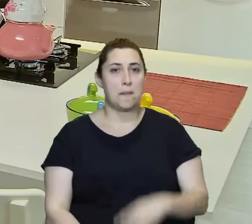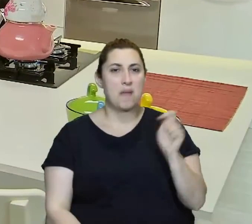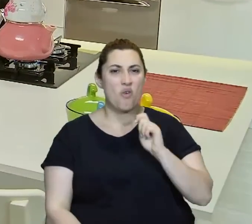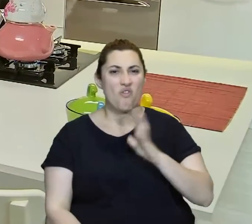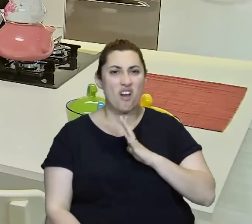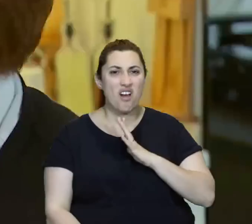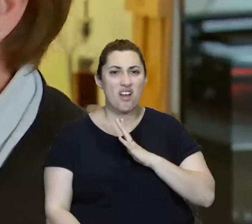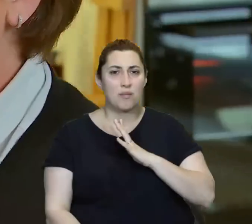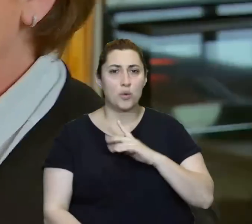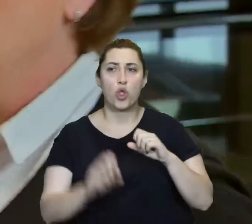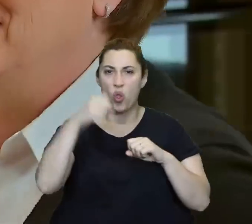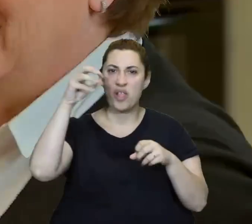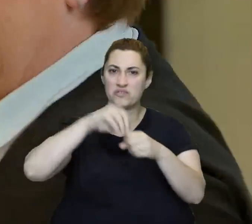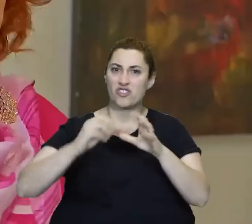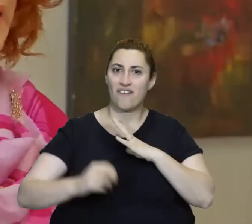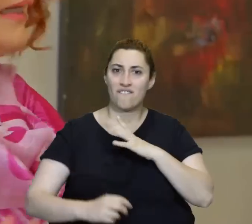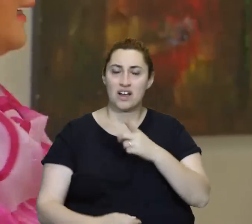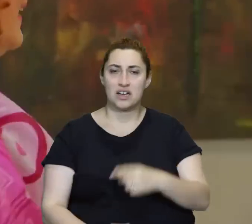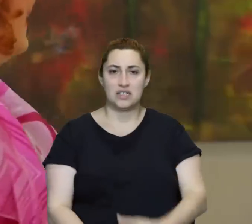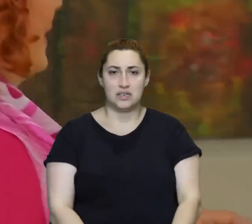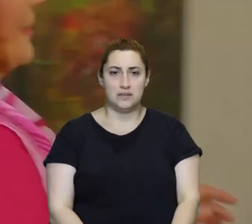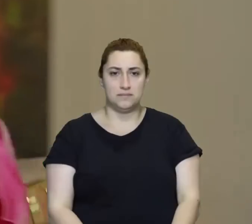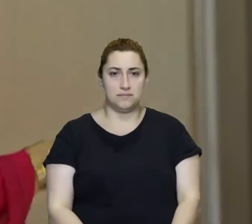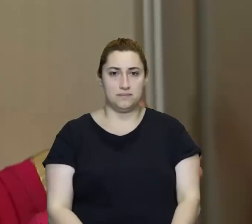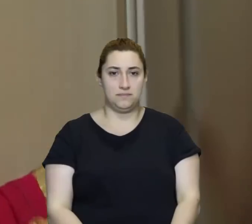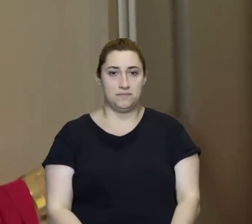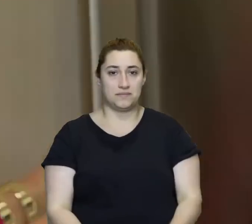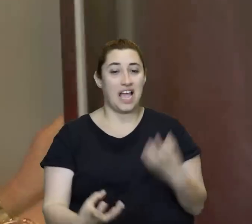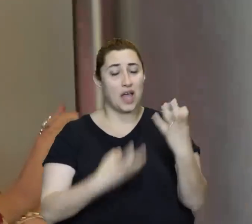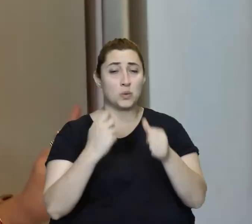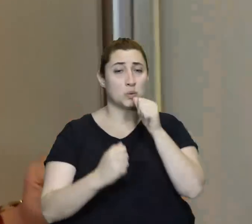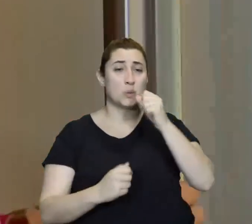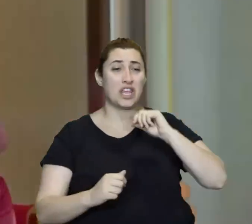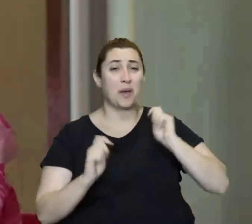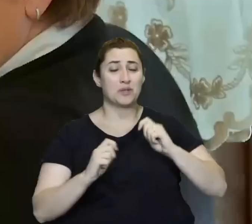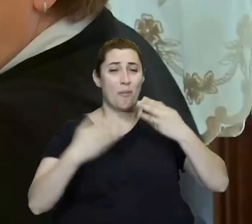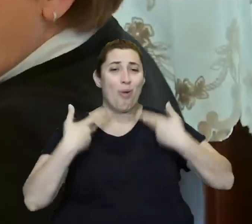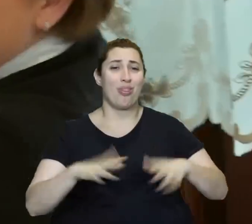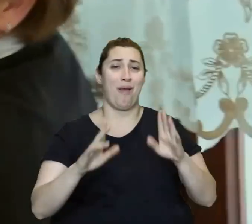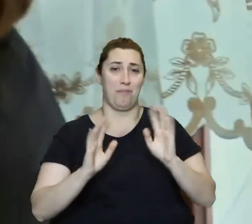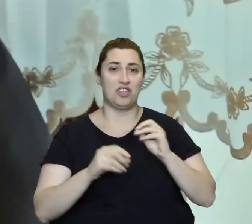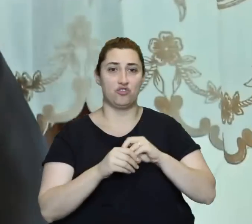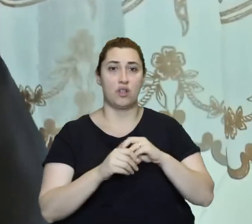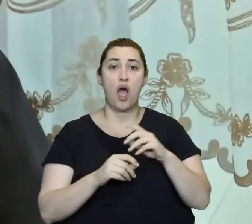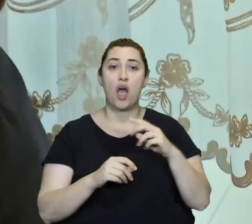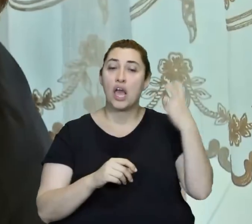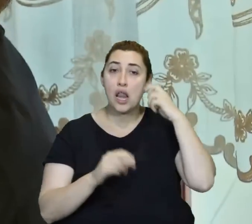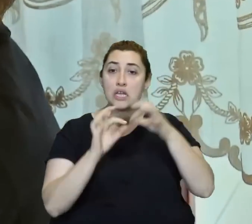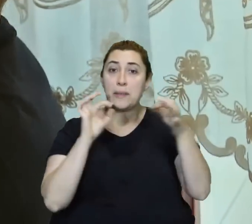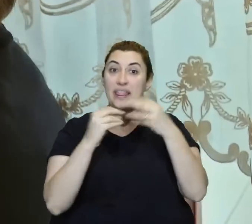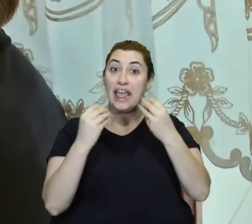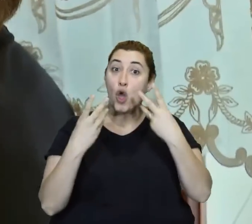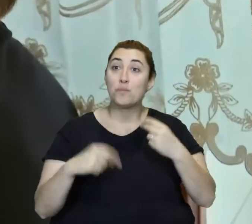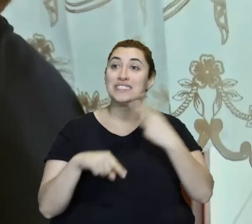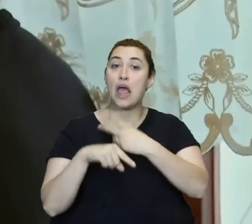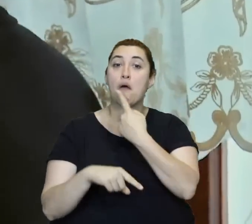Maydanoz var mı? Dolapta olacaktı. Kaynatıp suyunu içeceğim. Ödeme iyi geliyor. Aa, kiraz sapı da iyi geliyormuş.